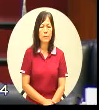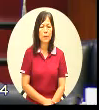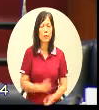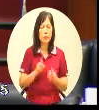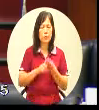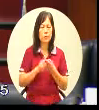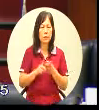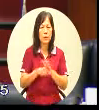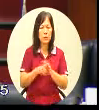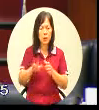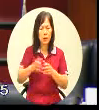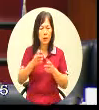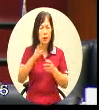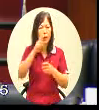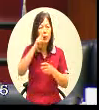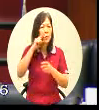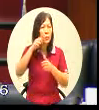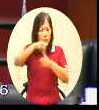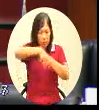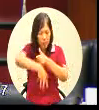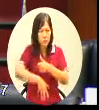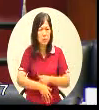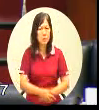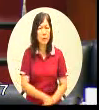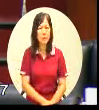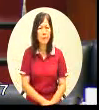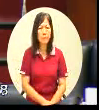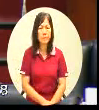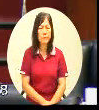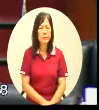对这个户政系统，